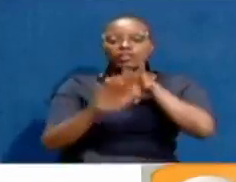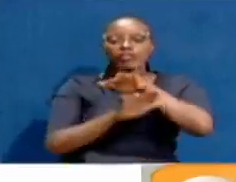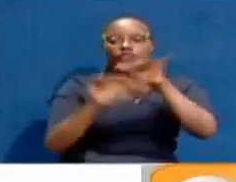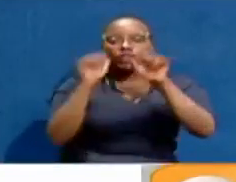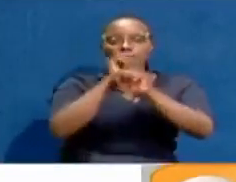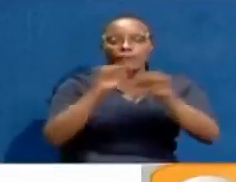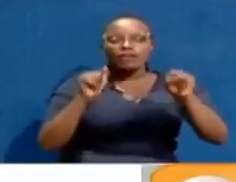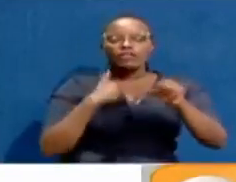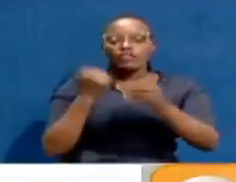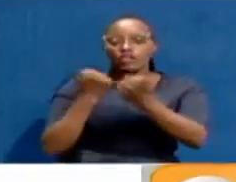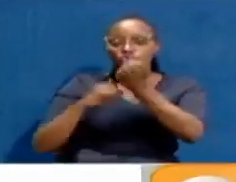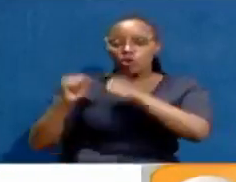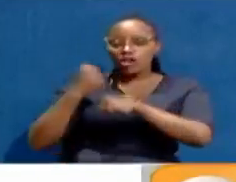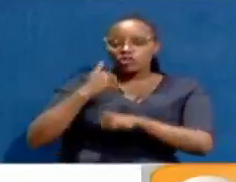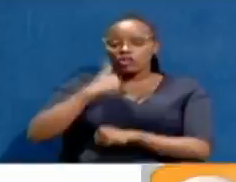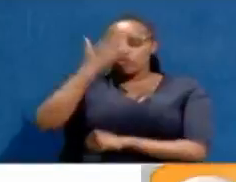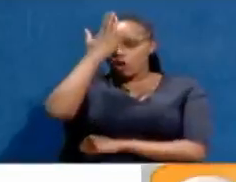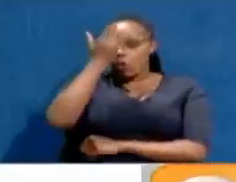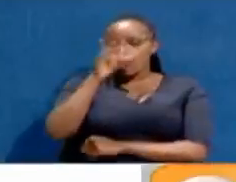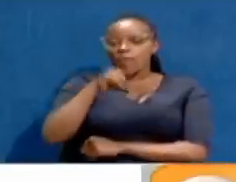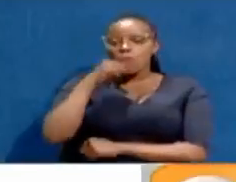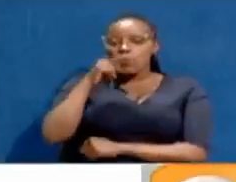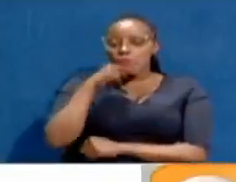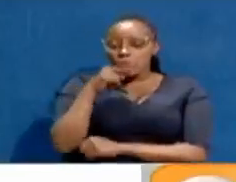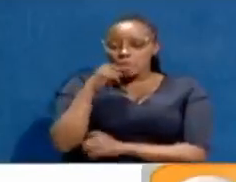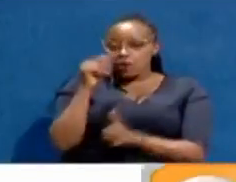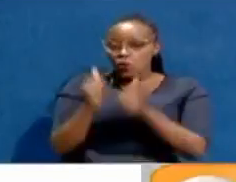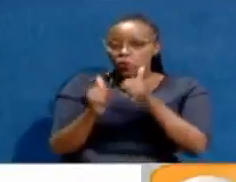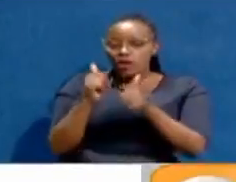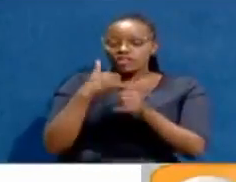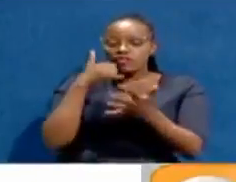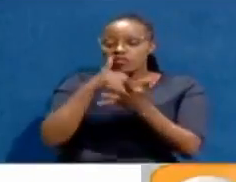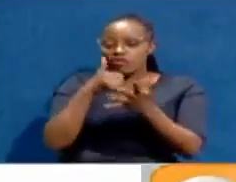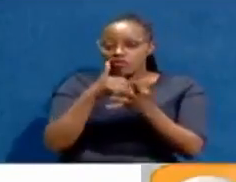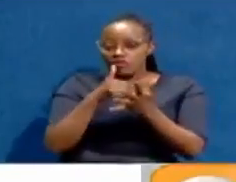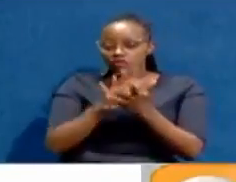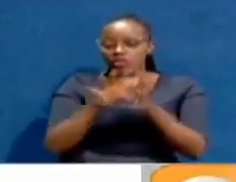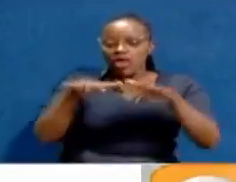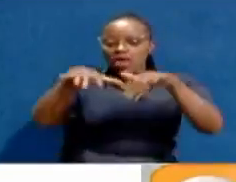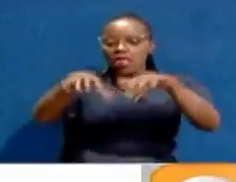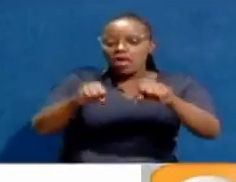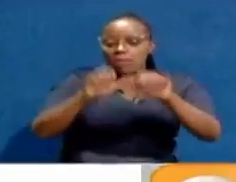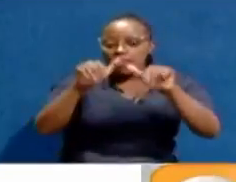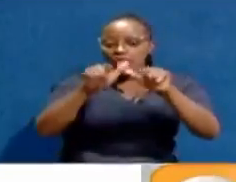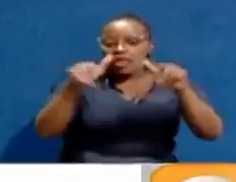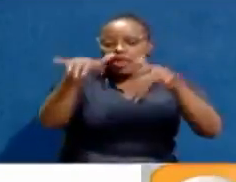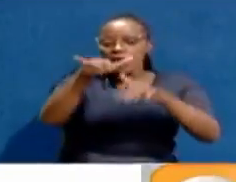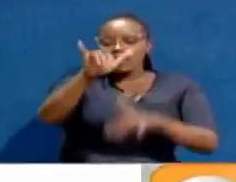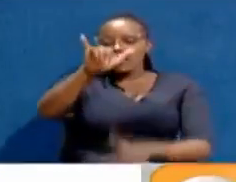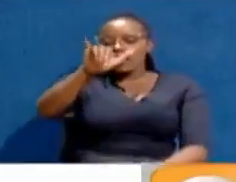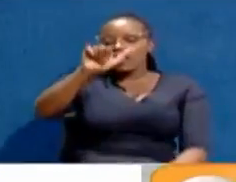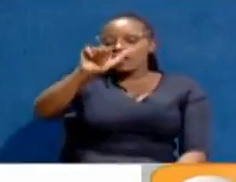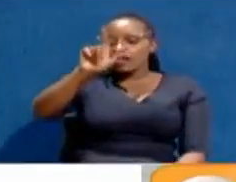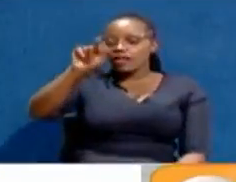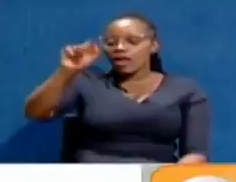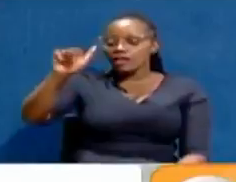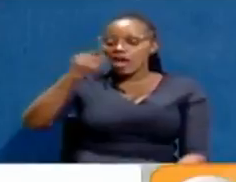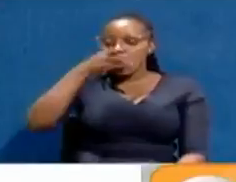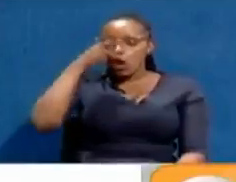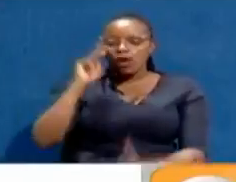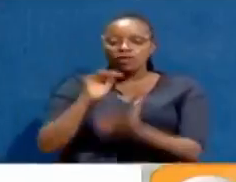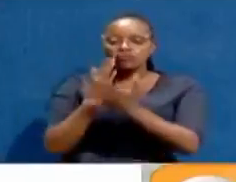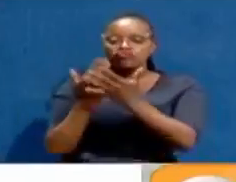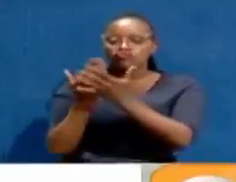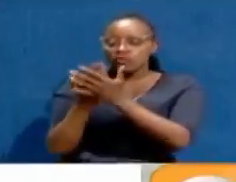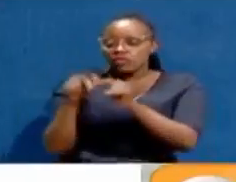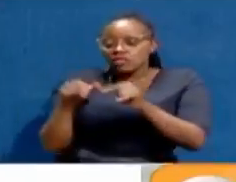rais William Ruto kuchukuliwa hatua kwa matamshi yake yaliyomhusisha na unyakuzi wa ardhi eneo la Yatta. Kalonzo